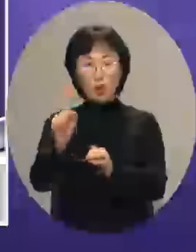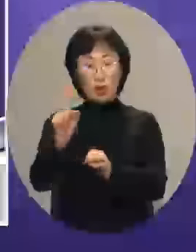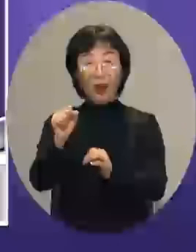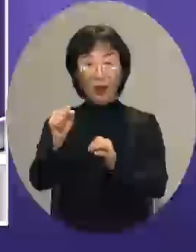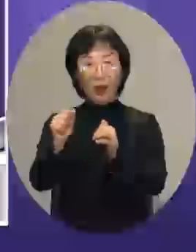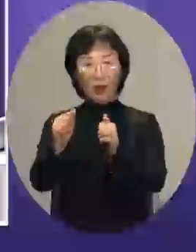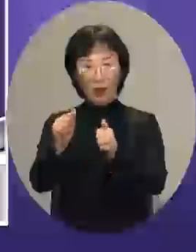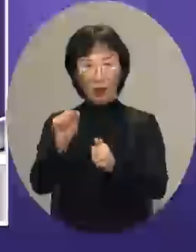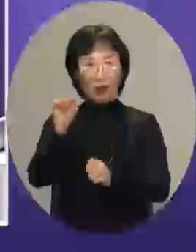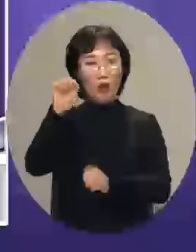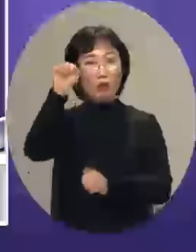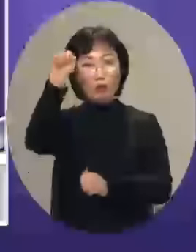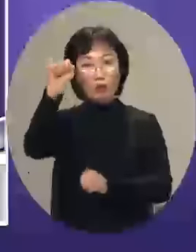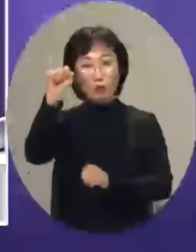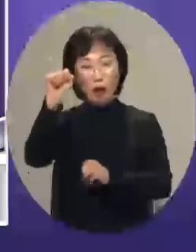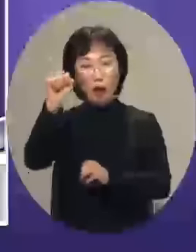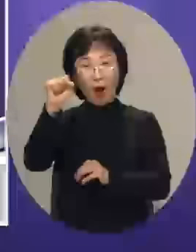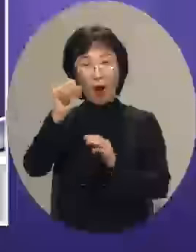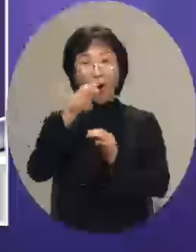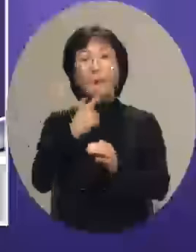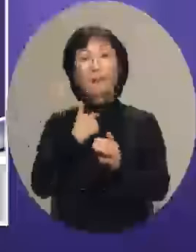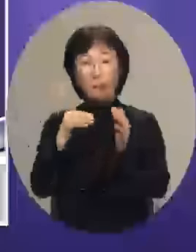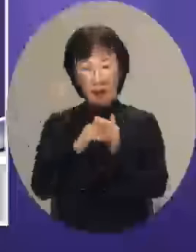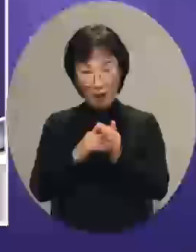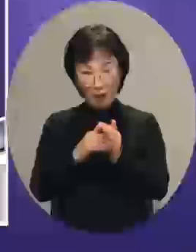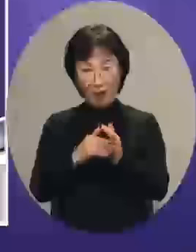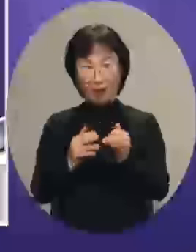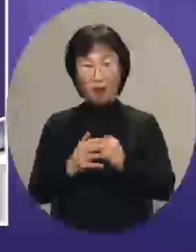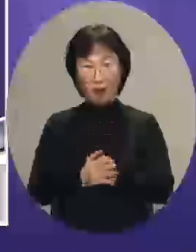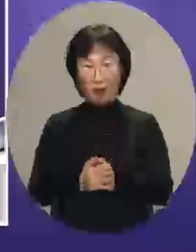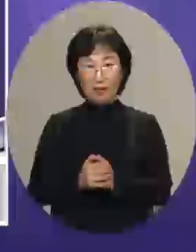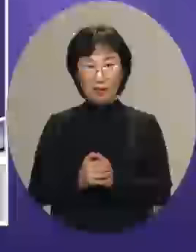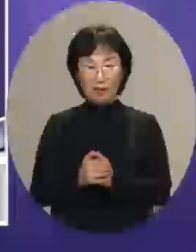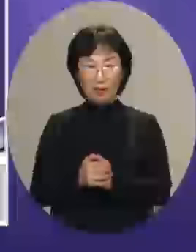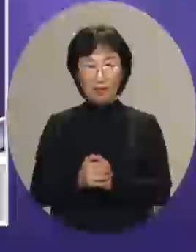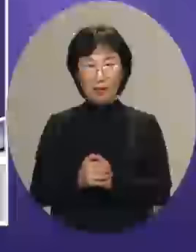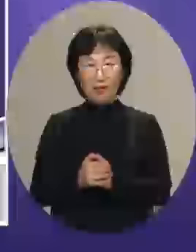있죠? 있습니까? 누구나 고검장 정도 되면 후보에